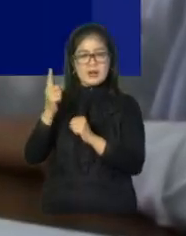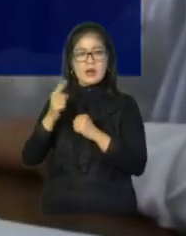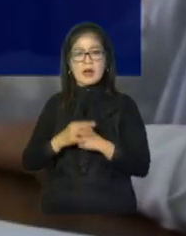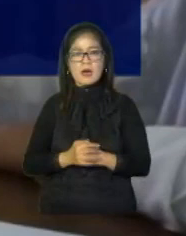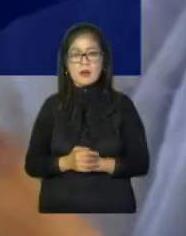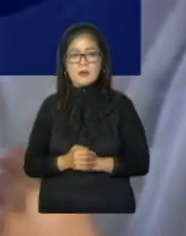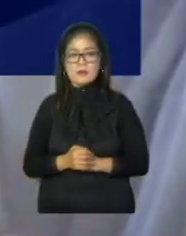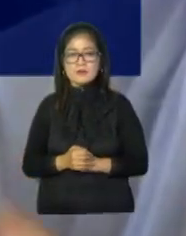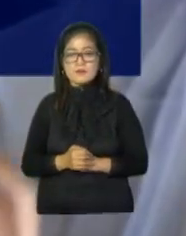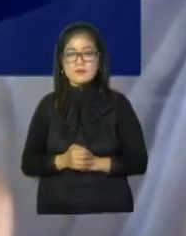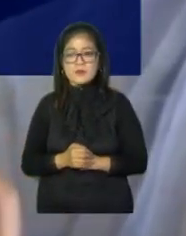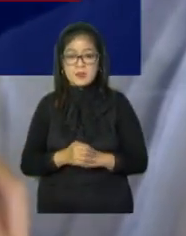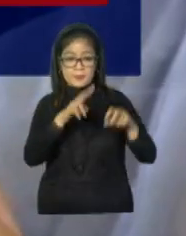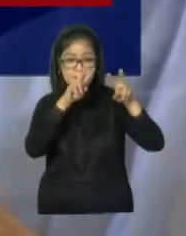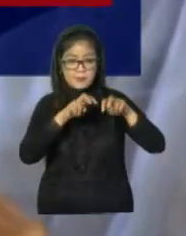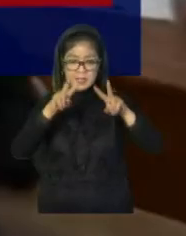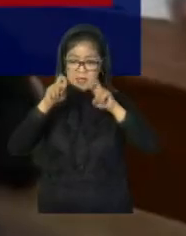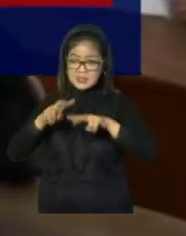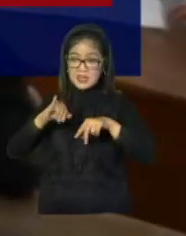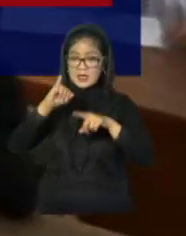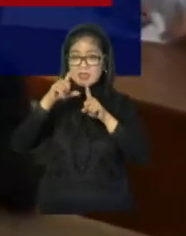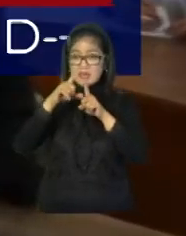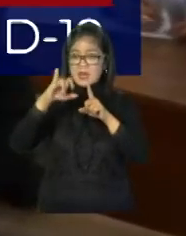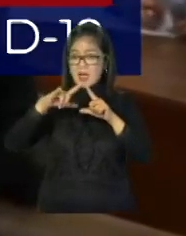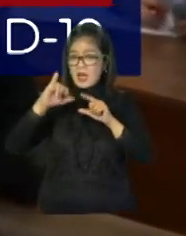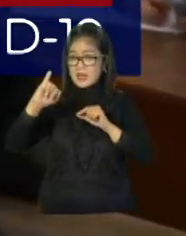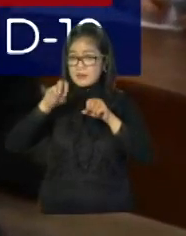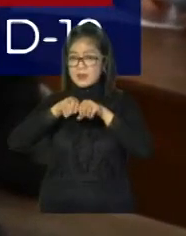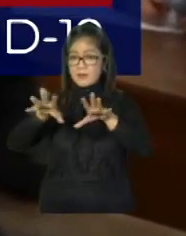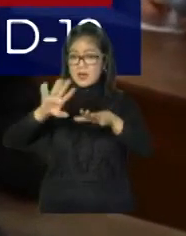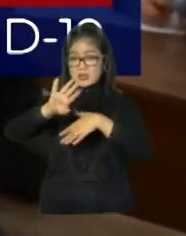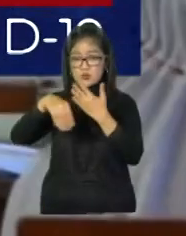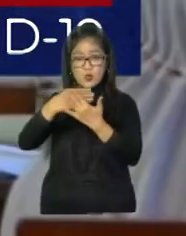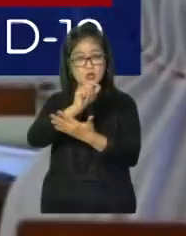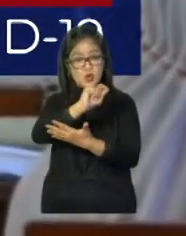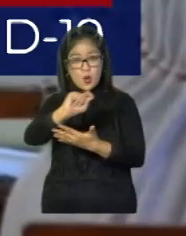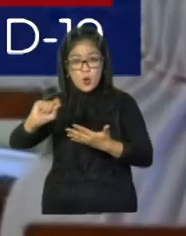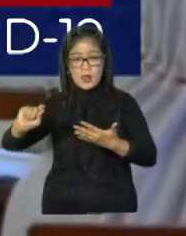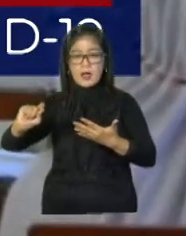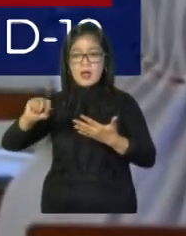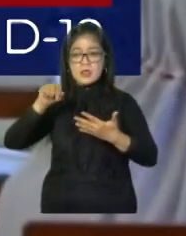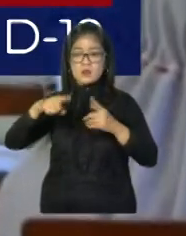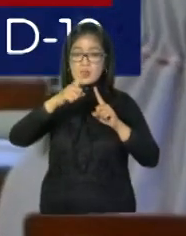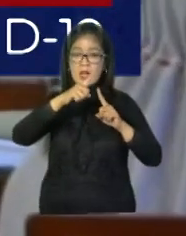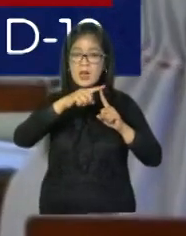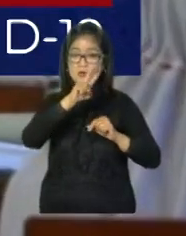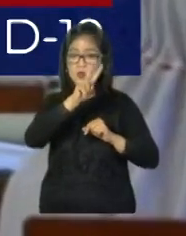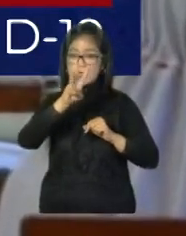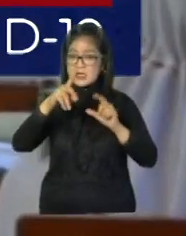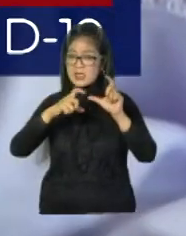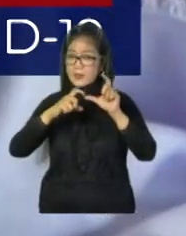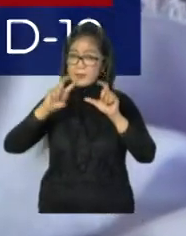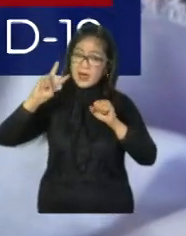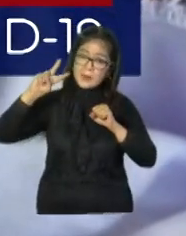Sementara berdasarkan penelitian IDAI yang dipublikasikan di jurnal ilmiah Frontiers in Pediatrics 23 September lalu, selama